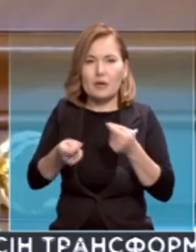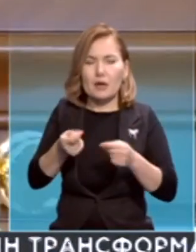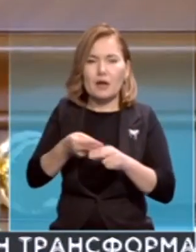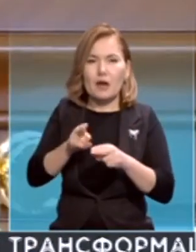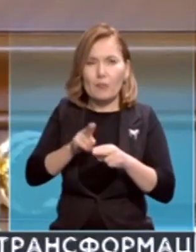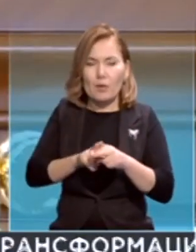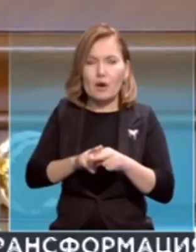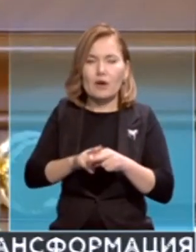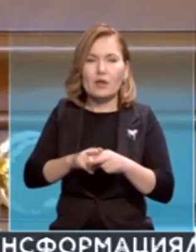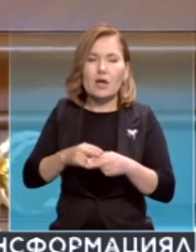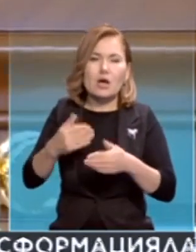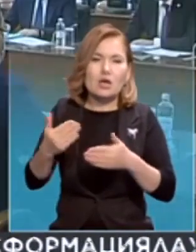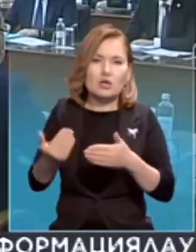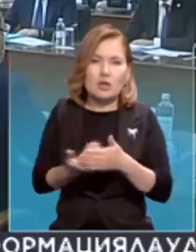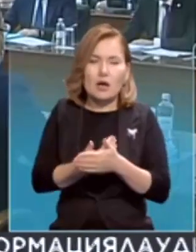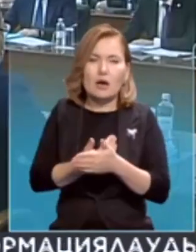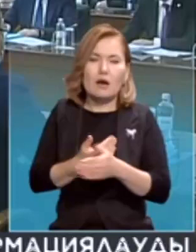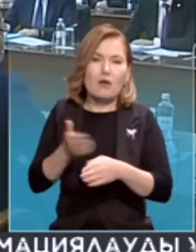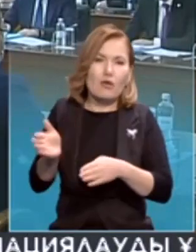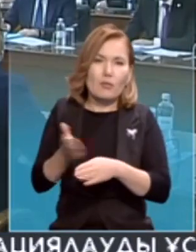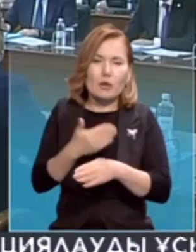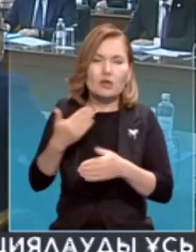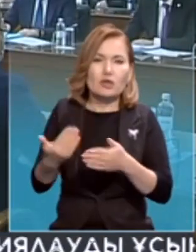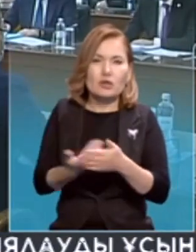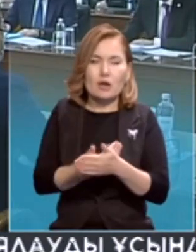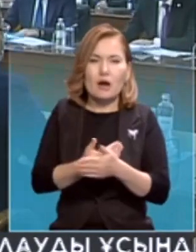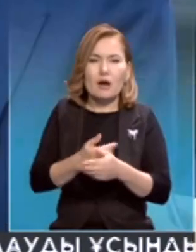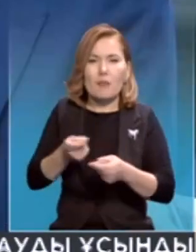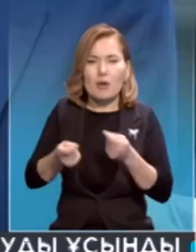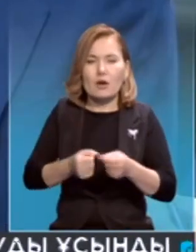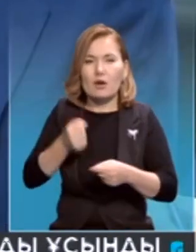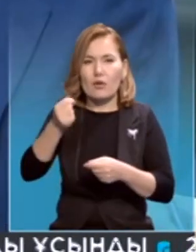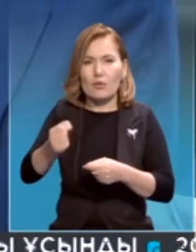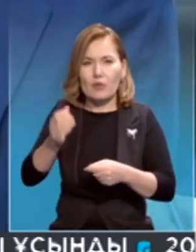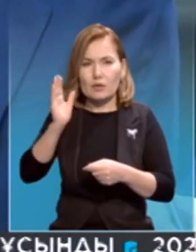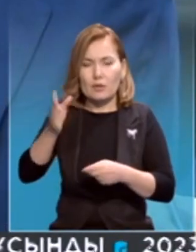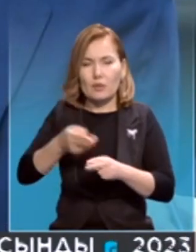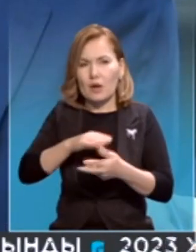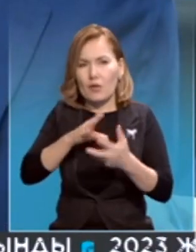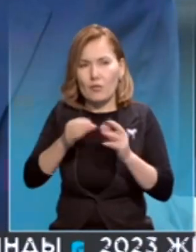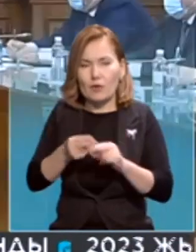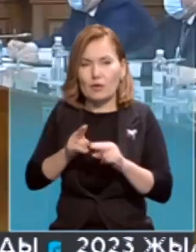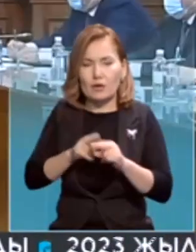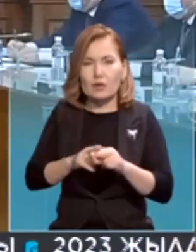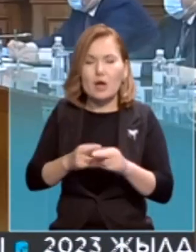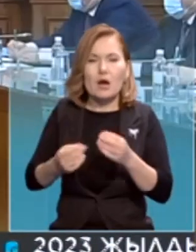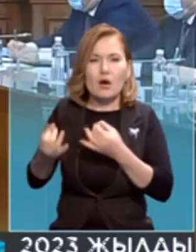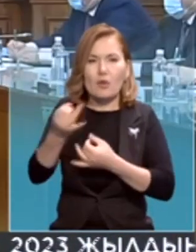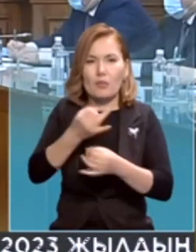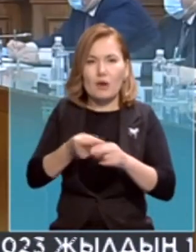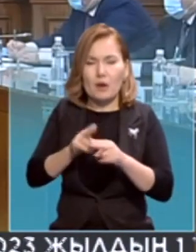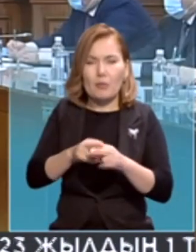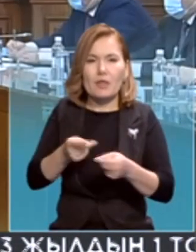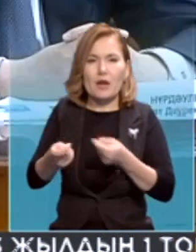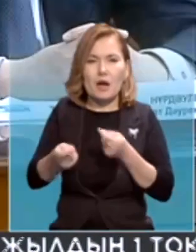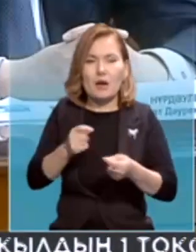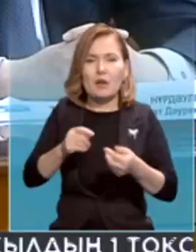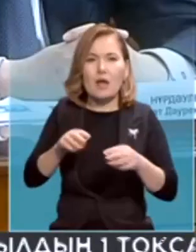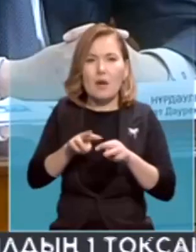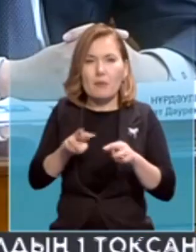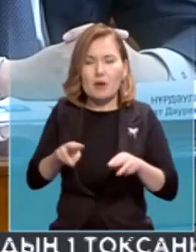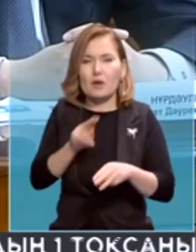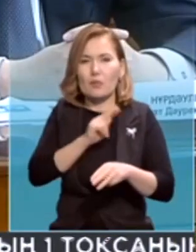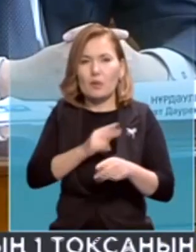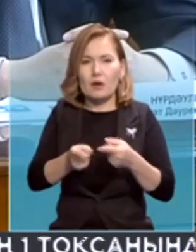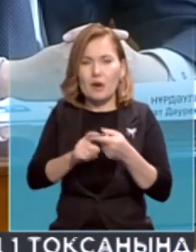тұратын адамдармен қоштасуына тура келеді. Тіпті үкіметтің қазіргі құрамына сенім білдіру-білдірмеу мәселесі ашық тұр. Өйткені әкім министрлердің жұмысына